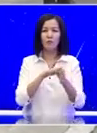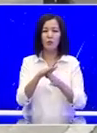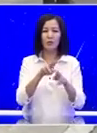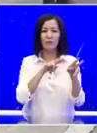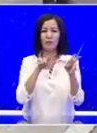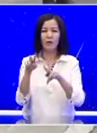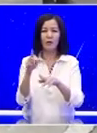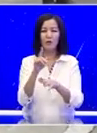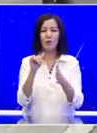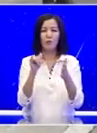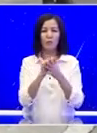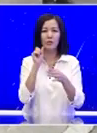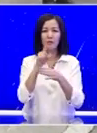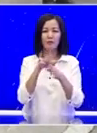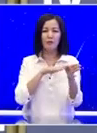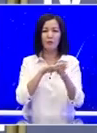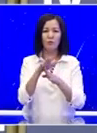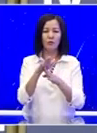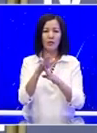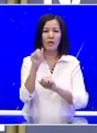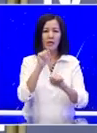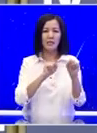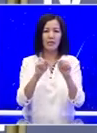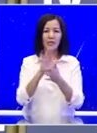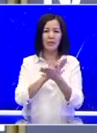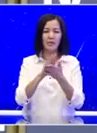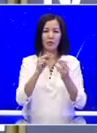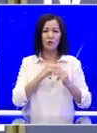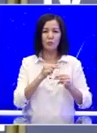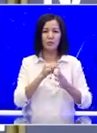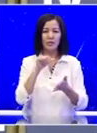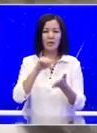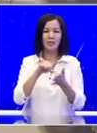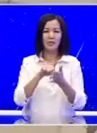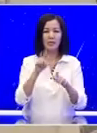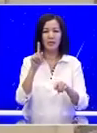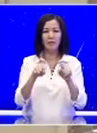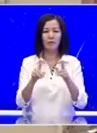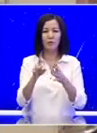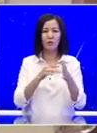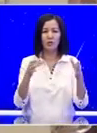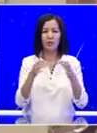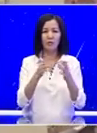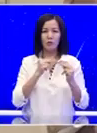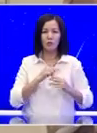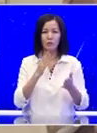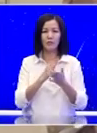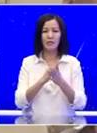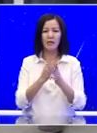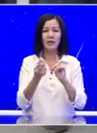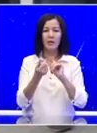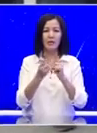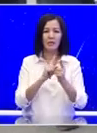өткізу пункттерінде тапсырмаларды орындайды. Санитарлық эпидемиологиялық жұмыстармен айналысады. Кейбірі жедел штабта жұмыс істейді.